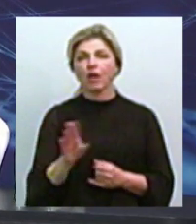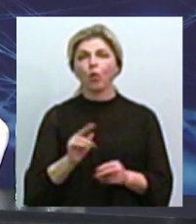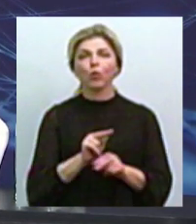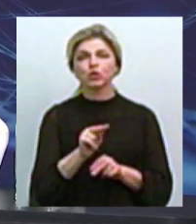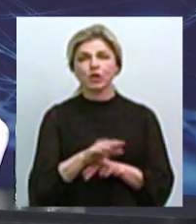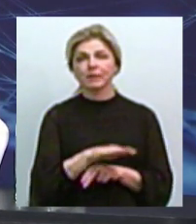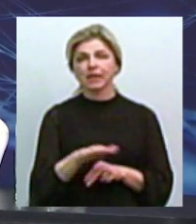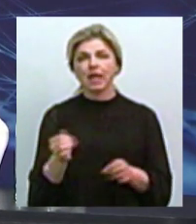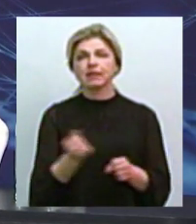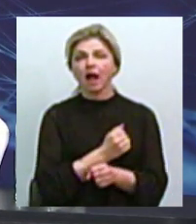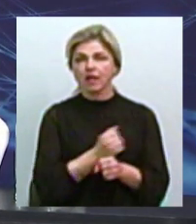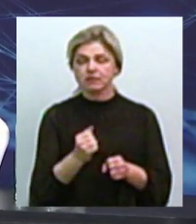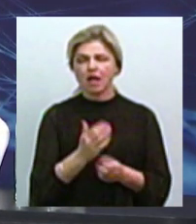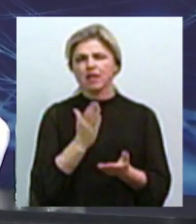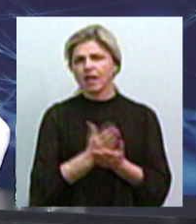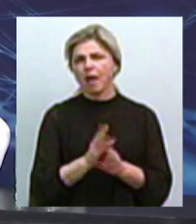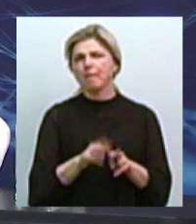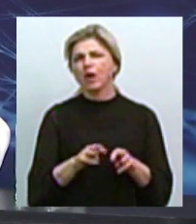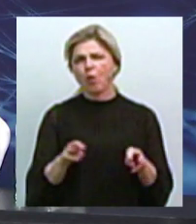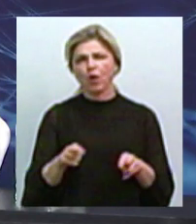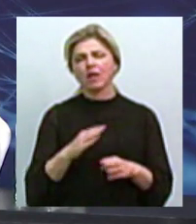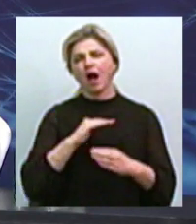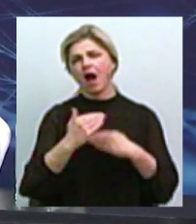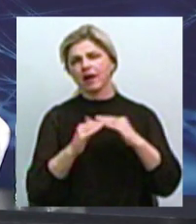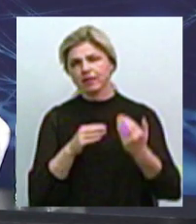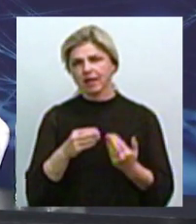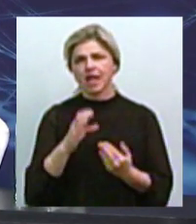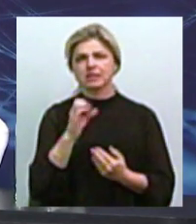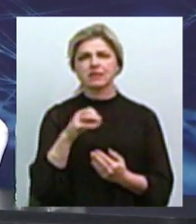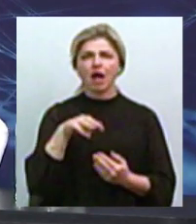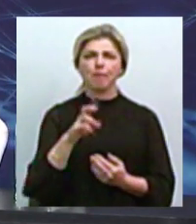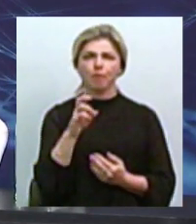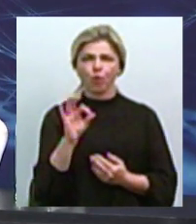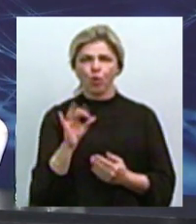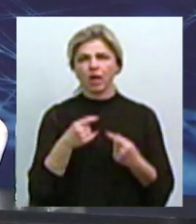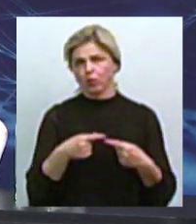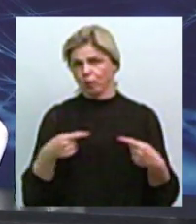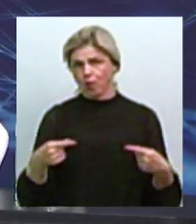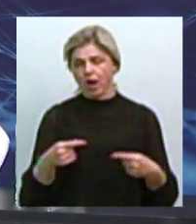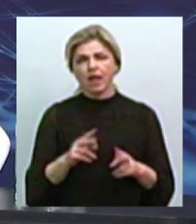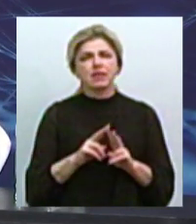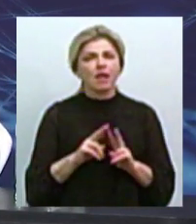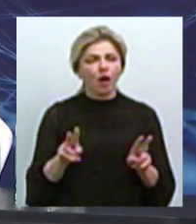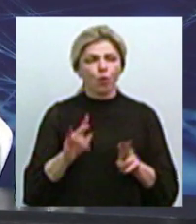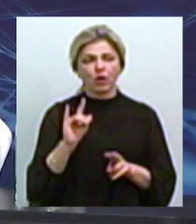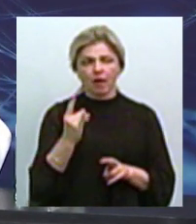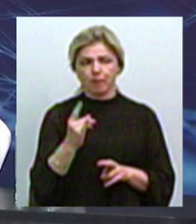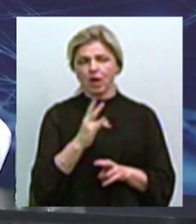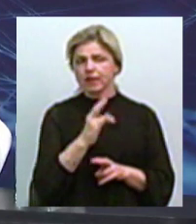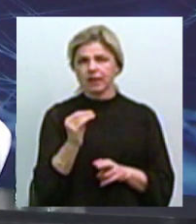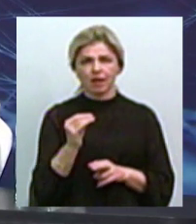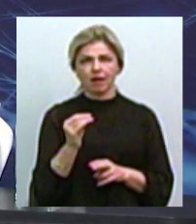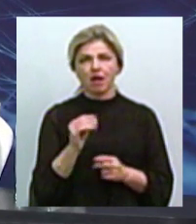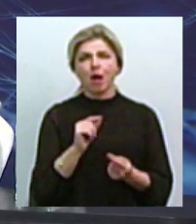драться. Понятно, для этого есть миллион секций карате, самбо, чего угодно. И опять-таки никакой ребенок в любом случае